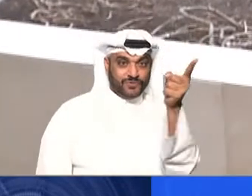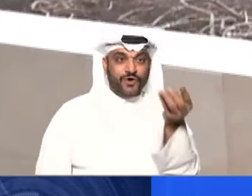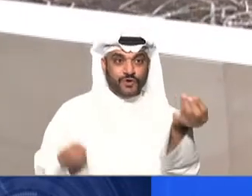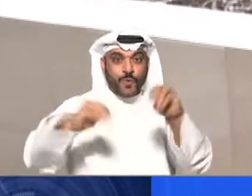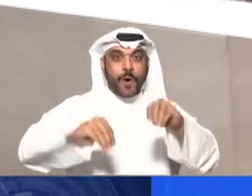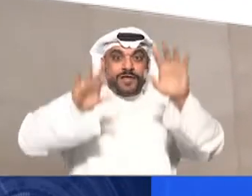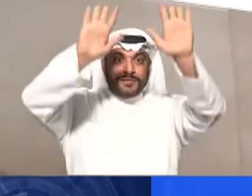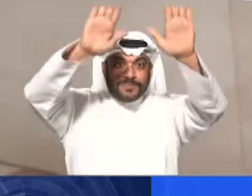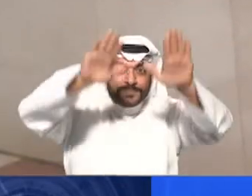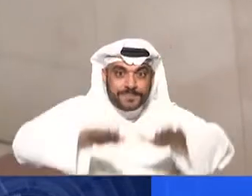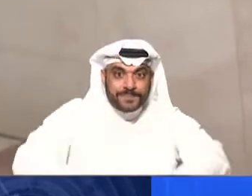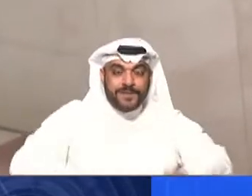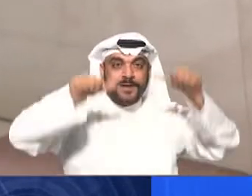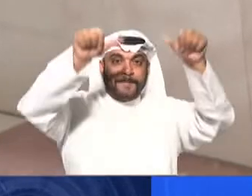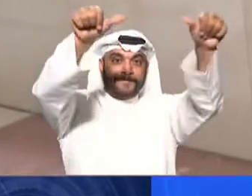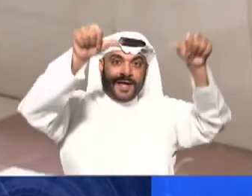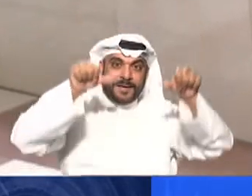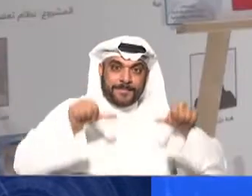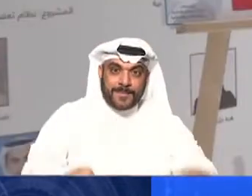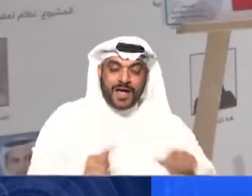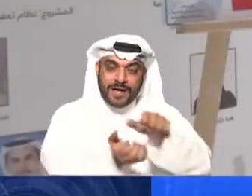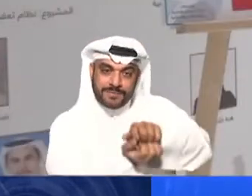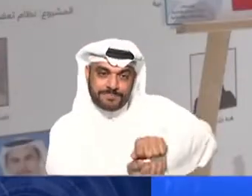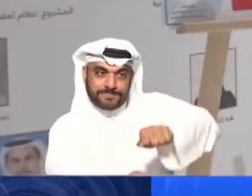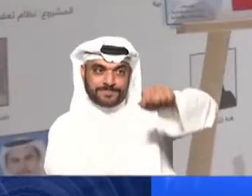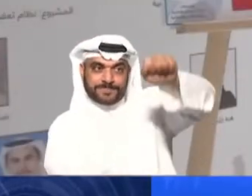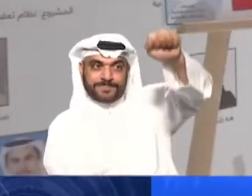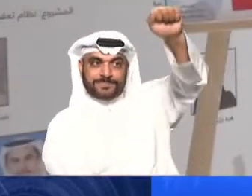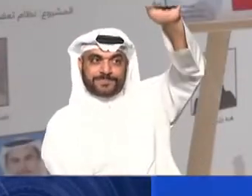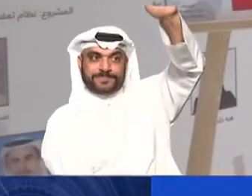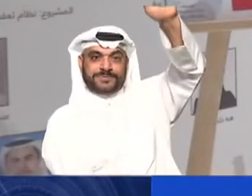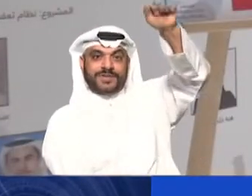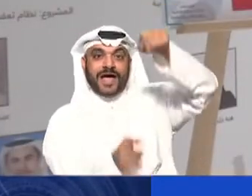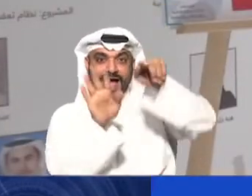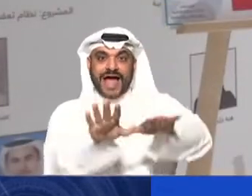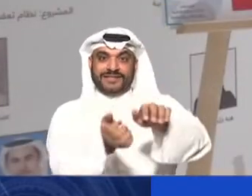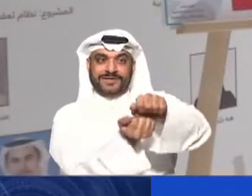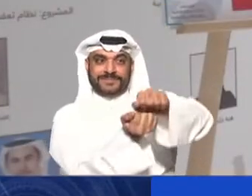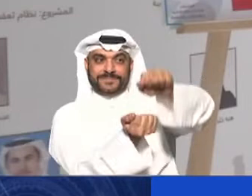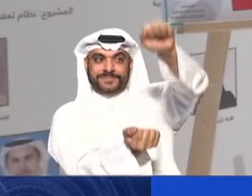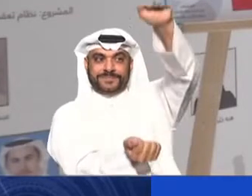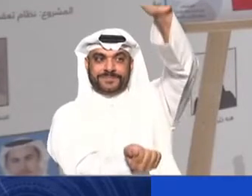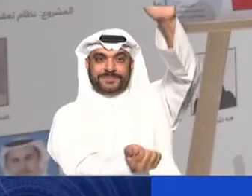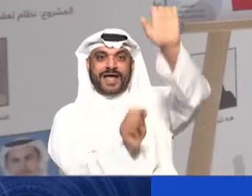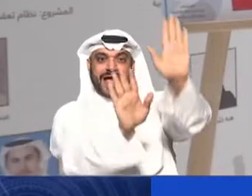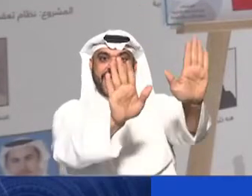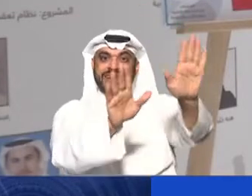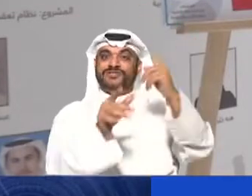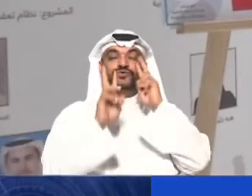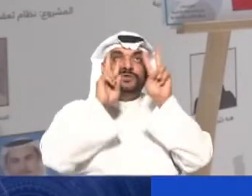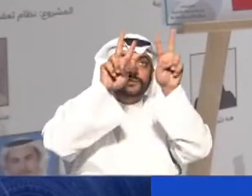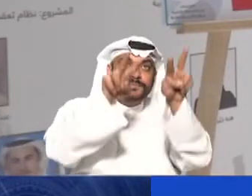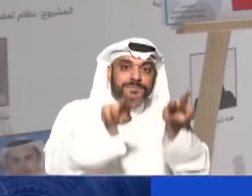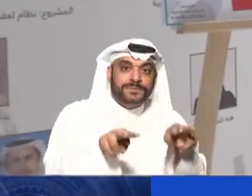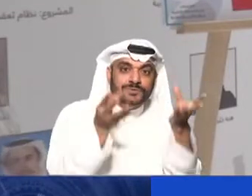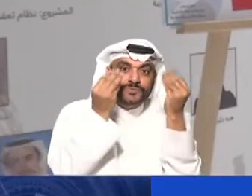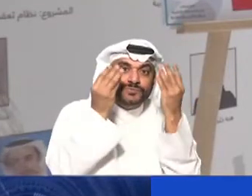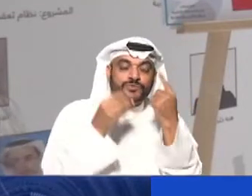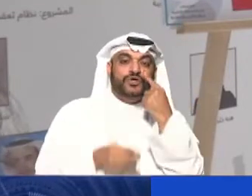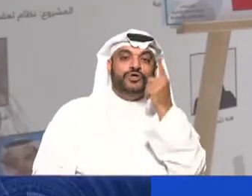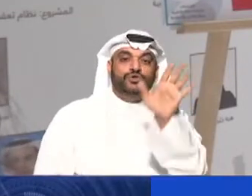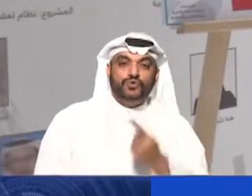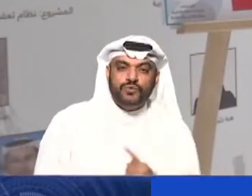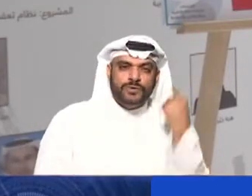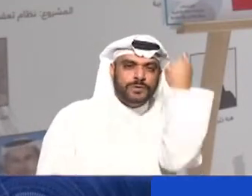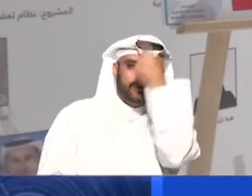الإرشادية متاحة، رتبنا موضوع غرفة خاصة بالعزل وإن شاء الله ما نحتاجها لمن يظهر عليه حالة من حالات الاشتباه بالكورونا إذا